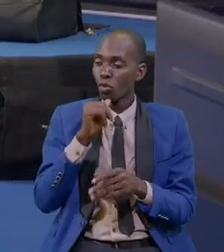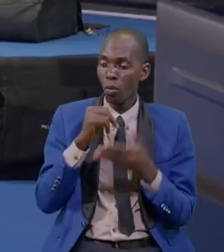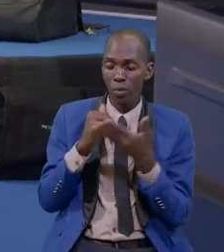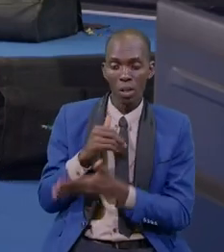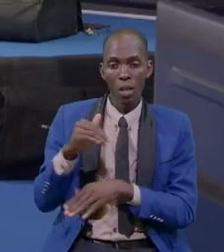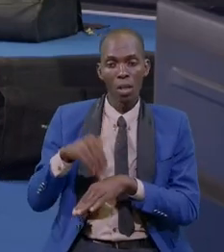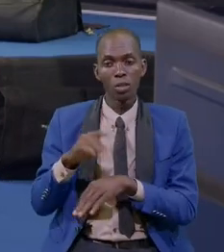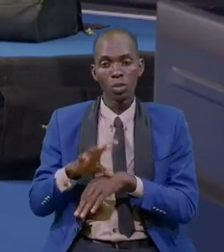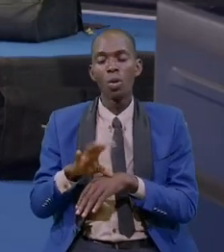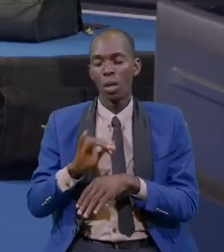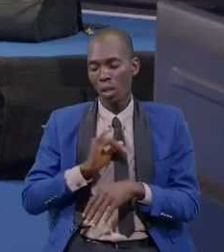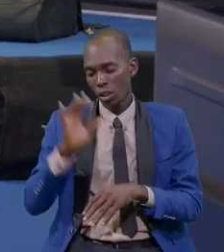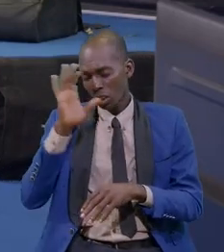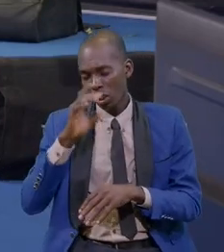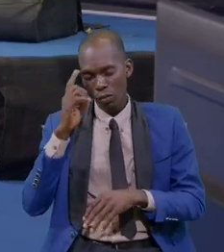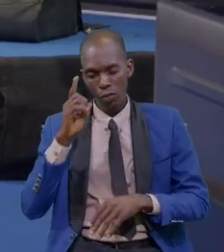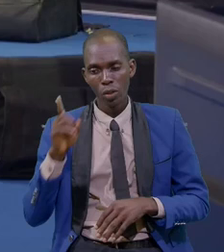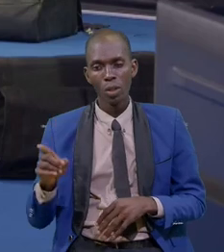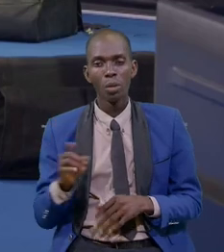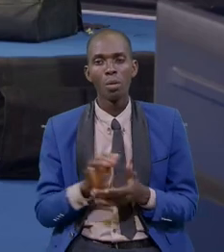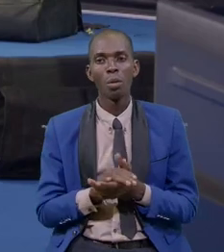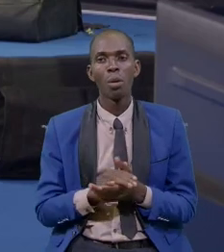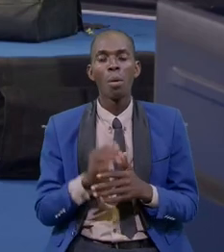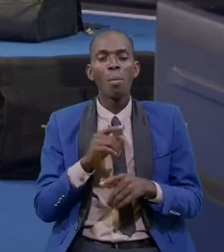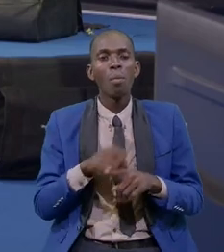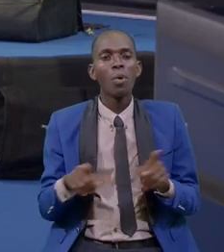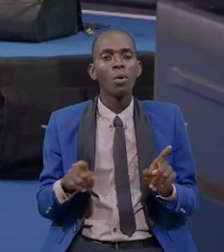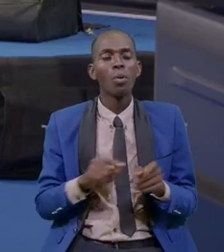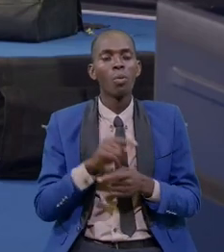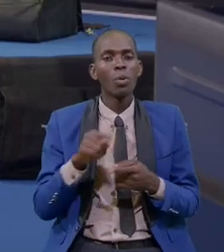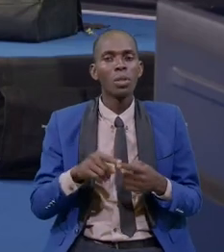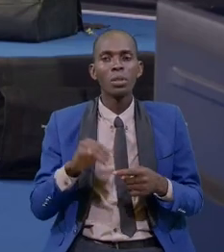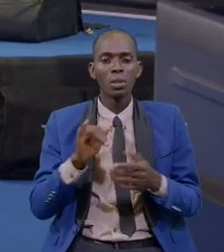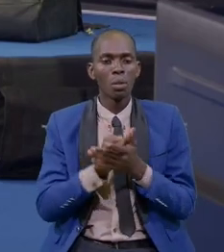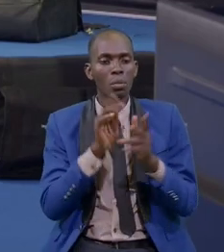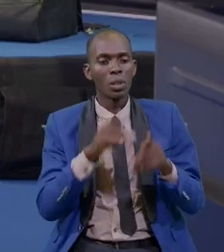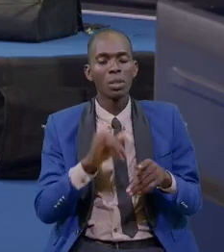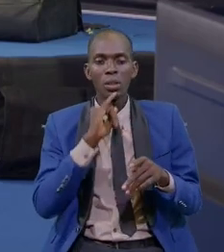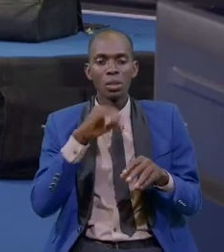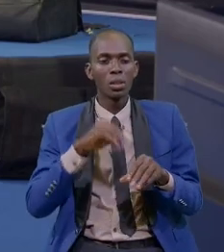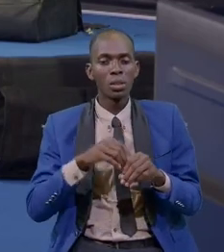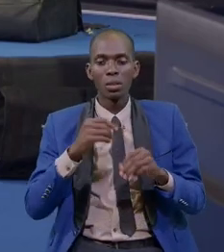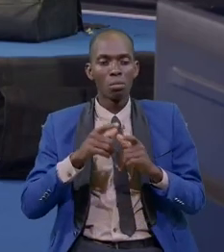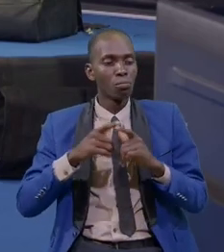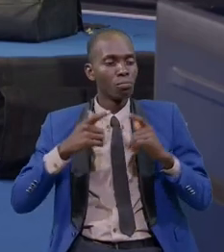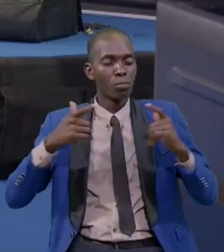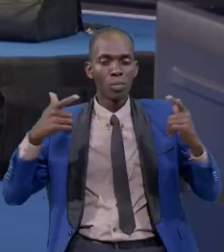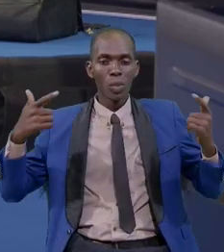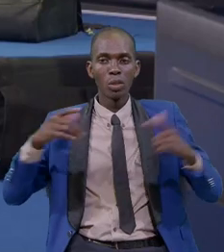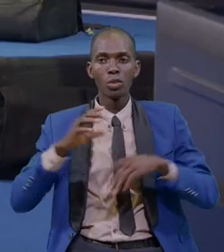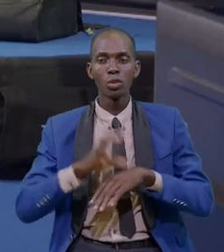qu'il est là. Mais il est dans l'église la plus large. Il n'est pas dans votre